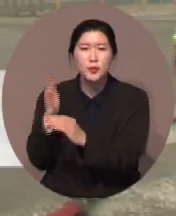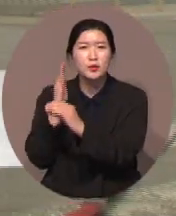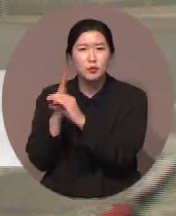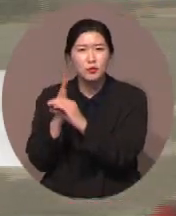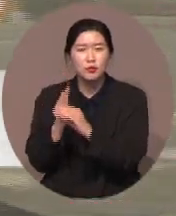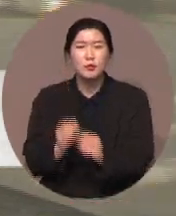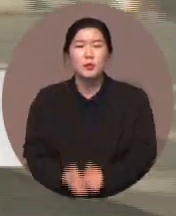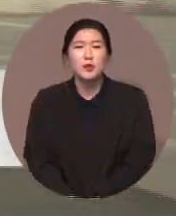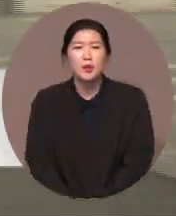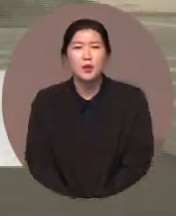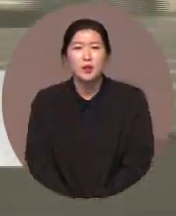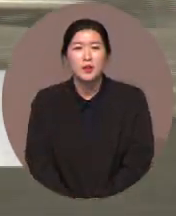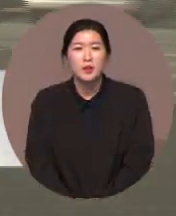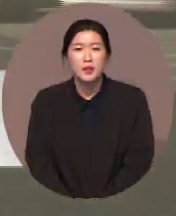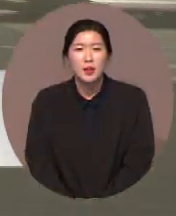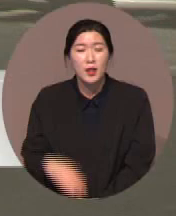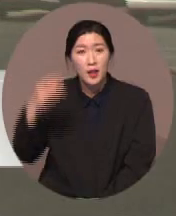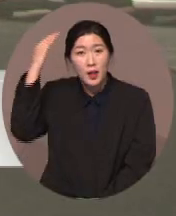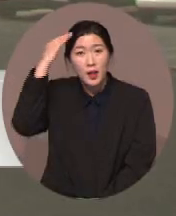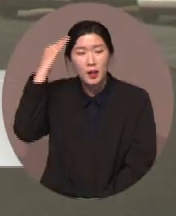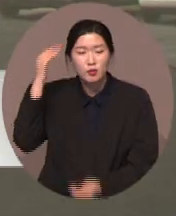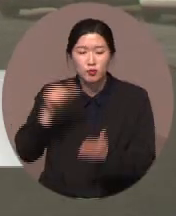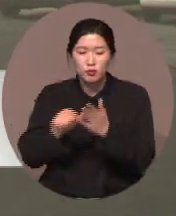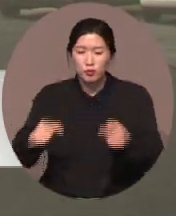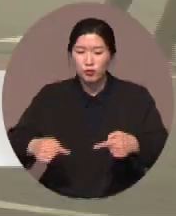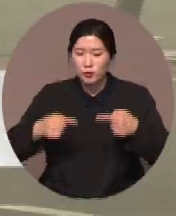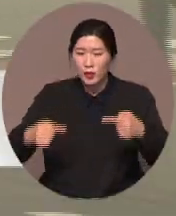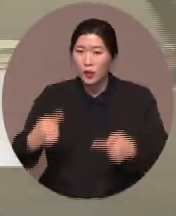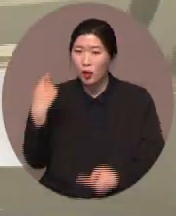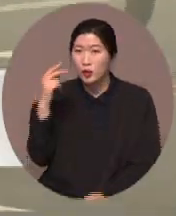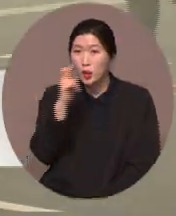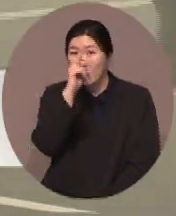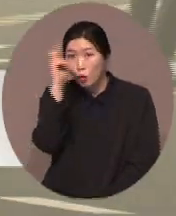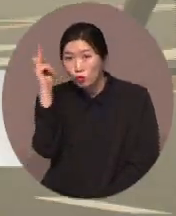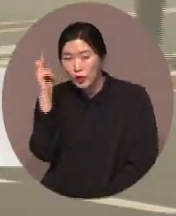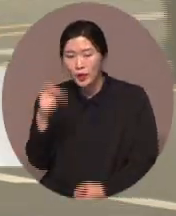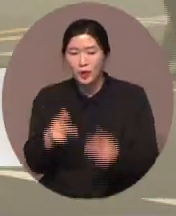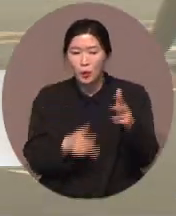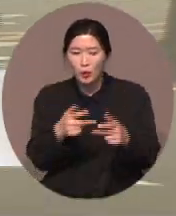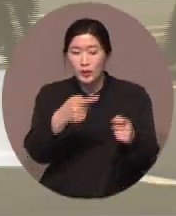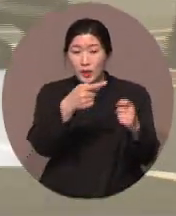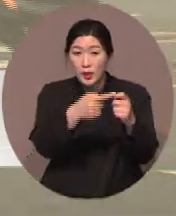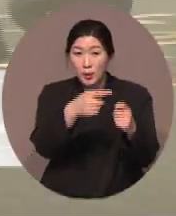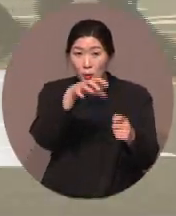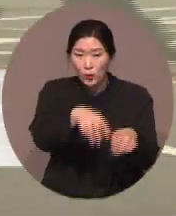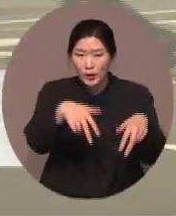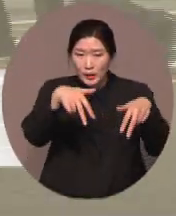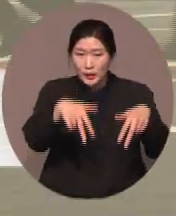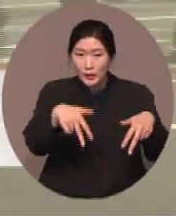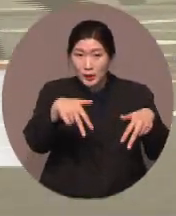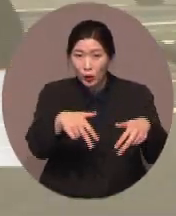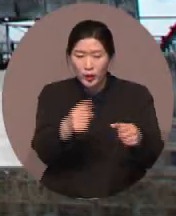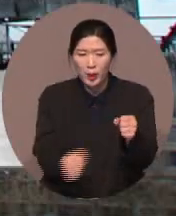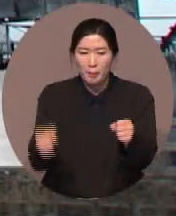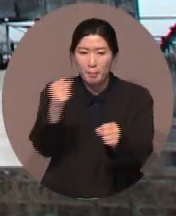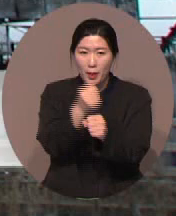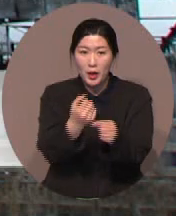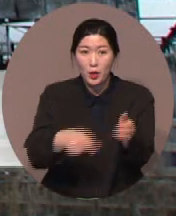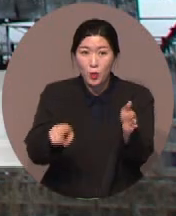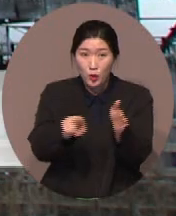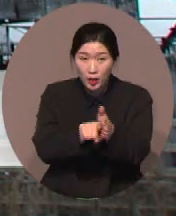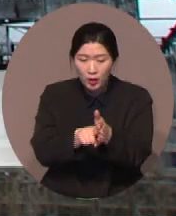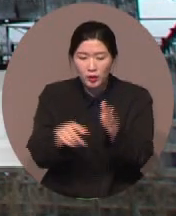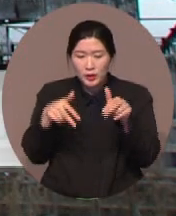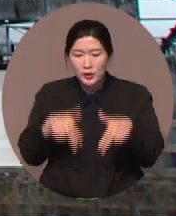준비에 들어갔습니다 한국타이어 측은 어제 오후부터 1공장 직원 가운데 설비 가동을 위한 최소한의